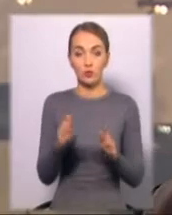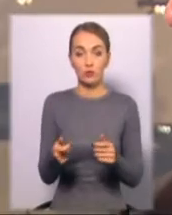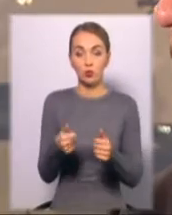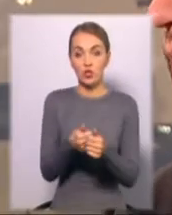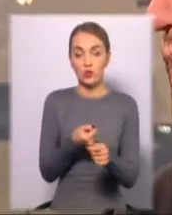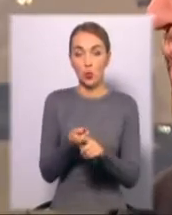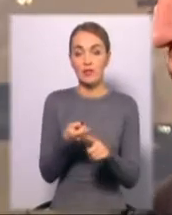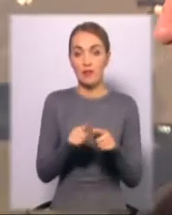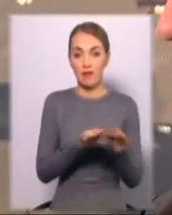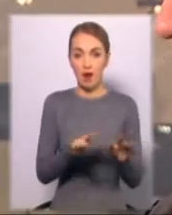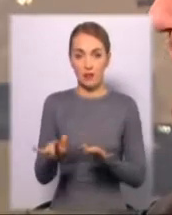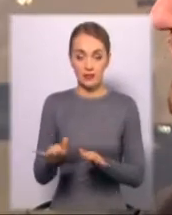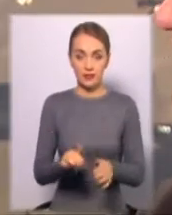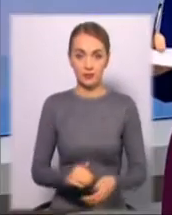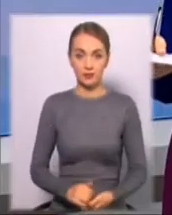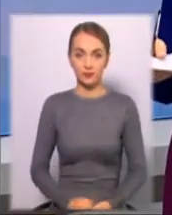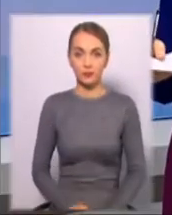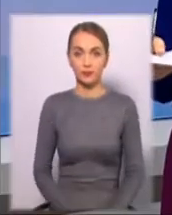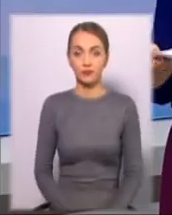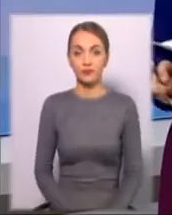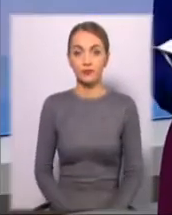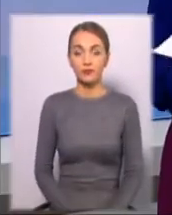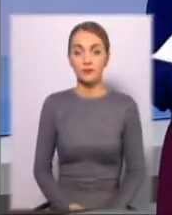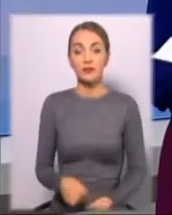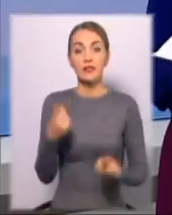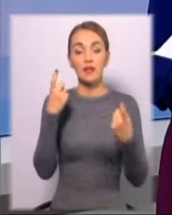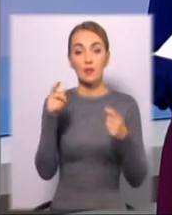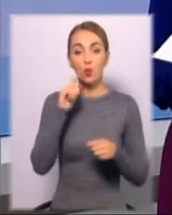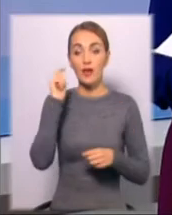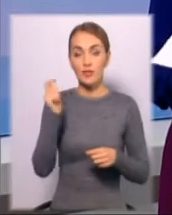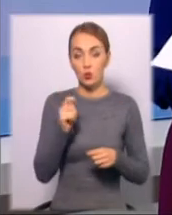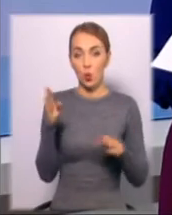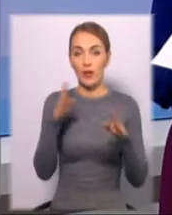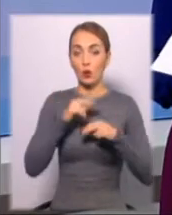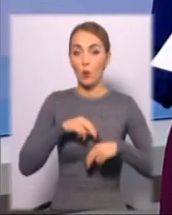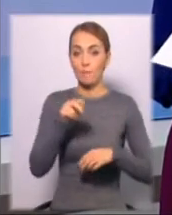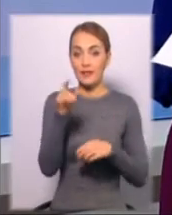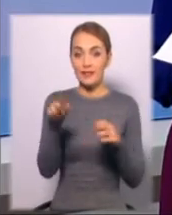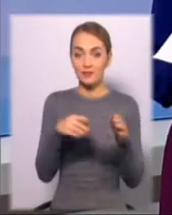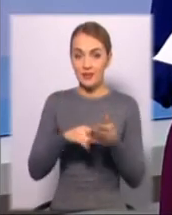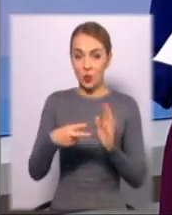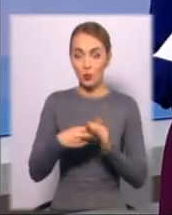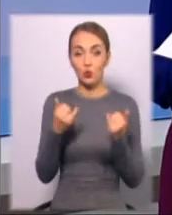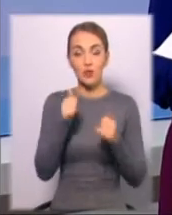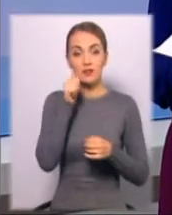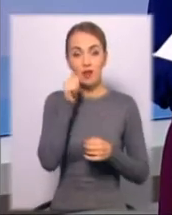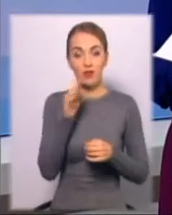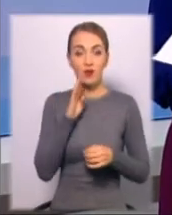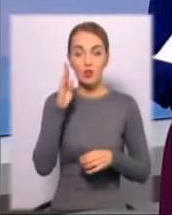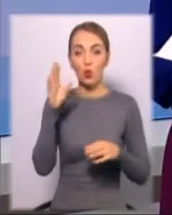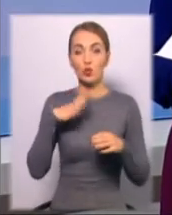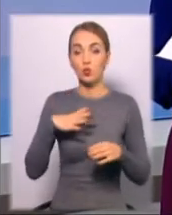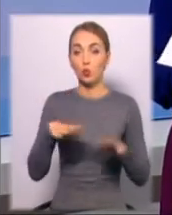цієї акції. За даними Українського гідрометцентру, сьогодні та завтра вранці очікується